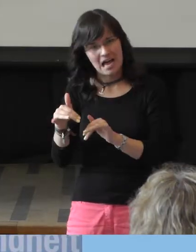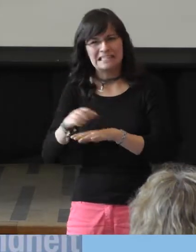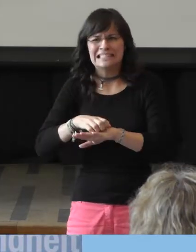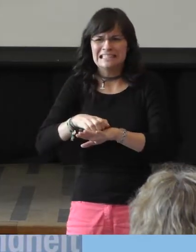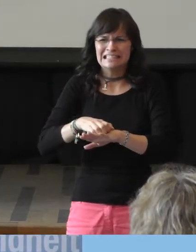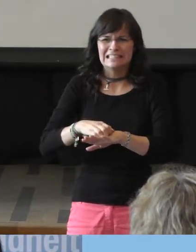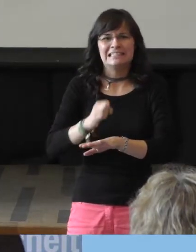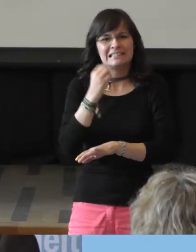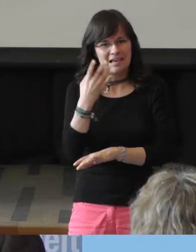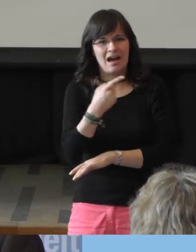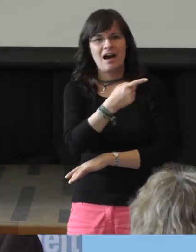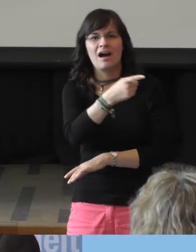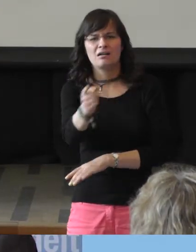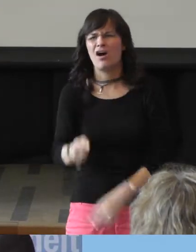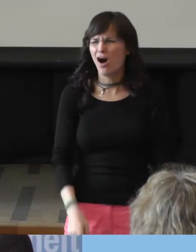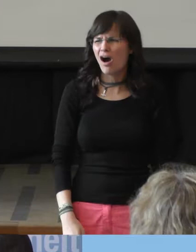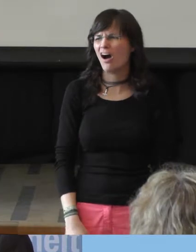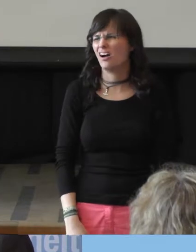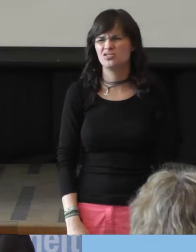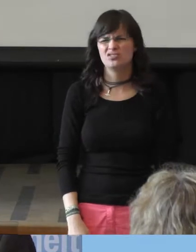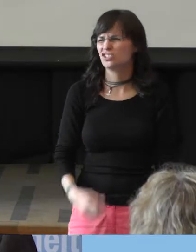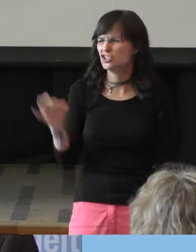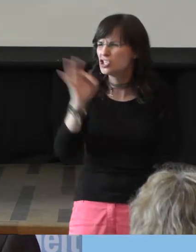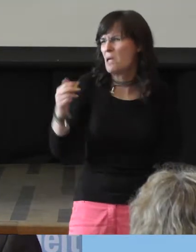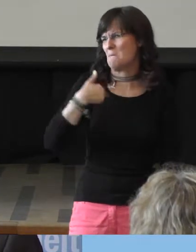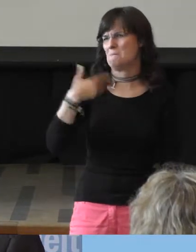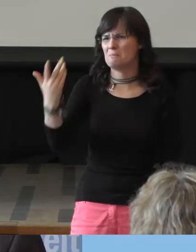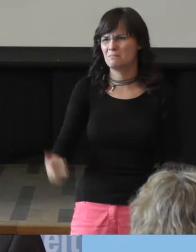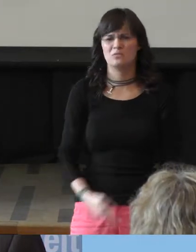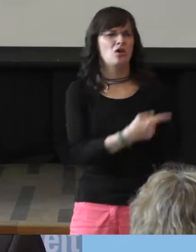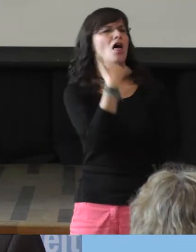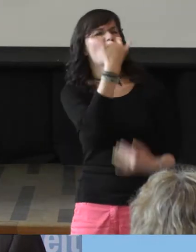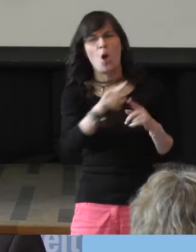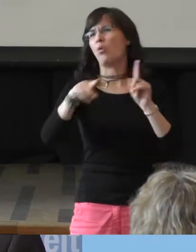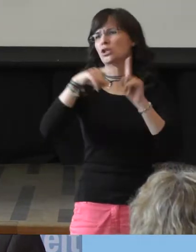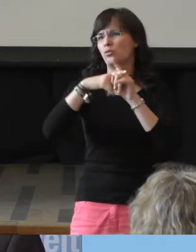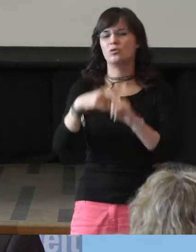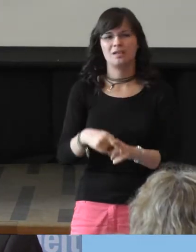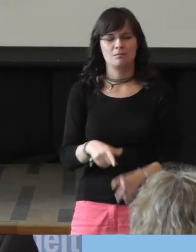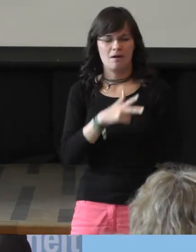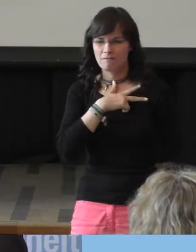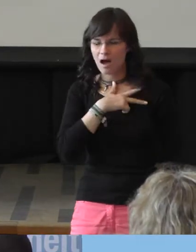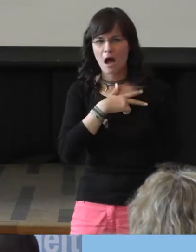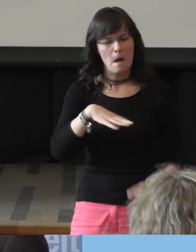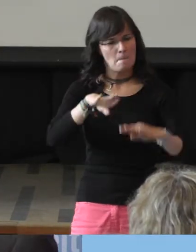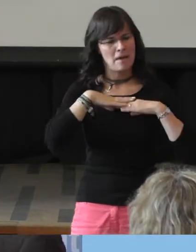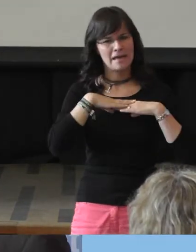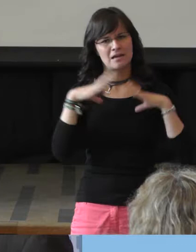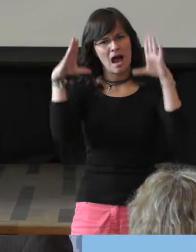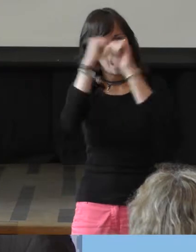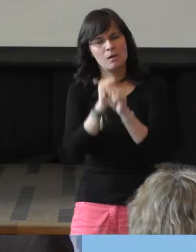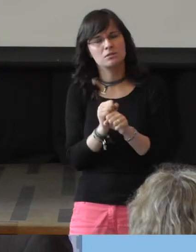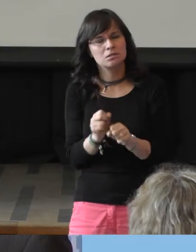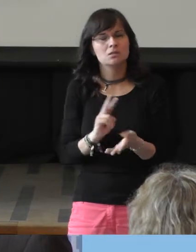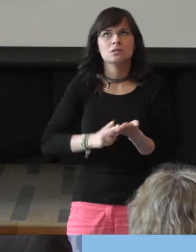der wird jetzt sagen, du hast gut reden. Wer abends im Bett liegt und es kribbelt wie wahnsinnig und kann nicht einschlafen, der sagt, lieber wäre